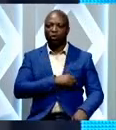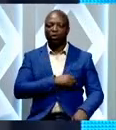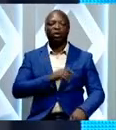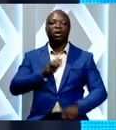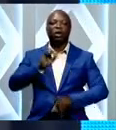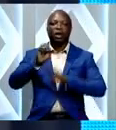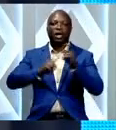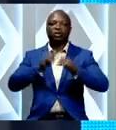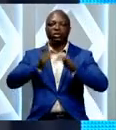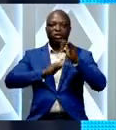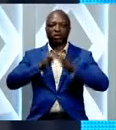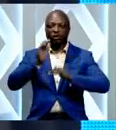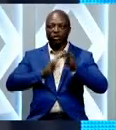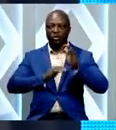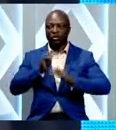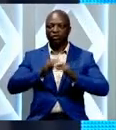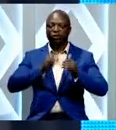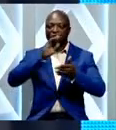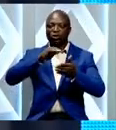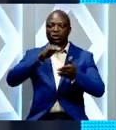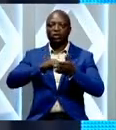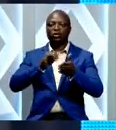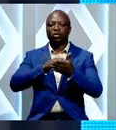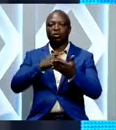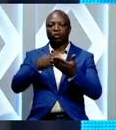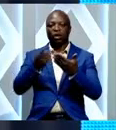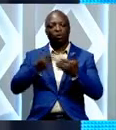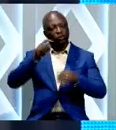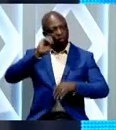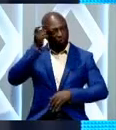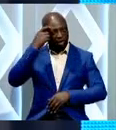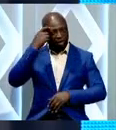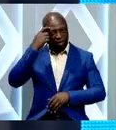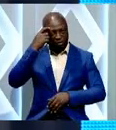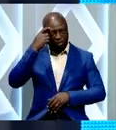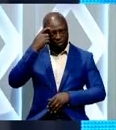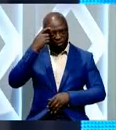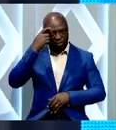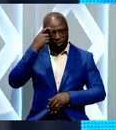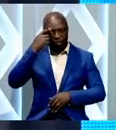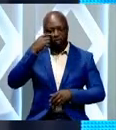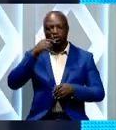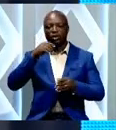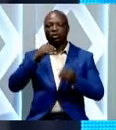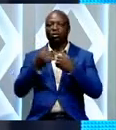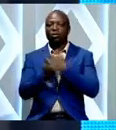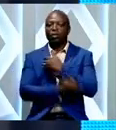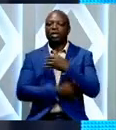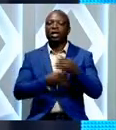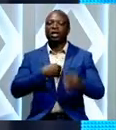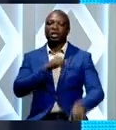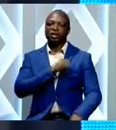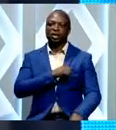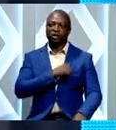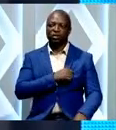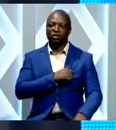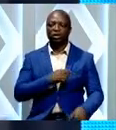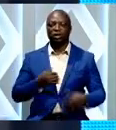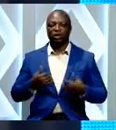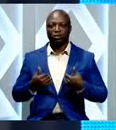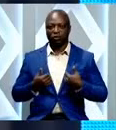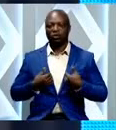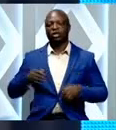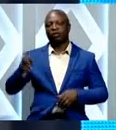des infrastructures est au cœur de la feuille de route du gouvernement. Mon pays a bien des atouts. Il possède, vous le